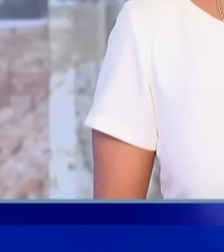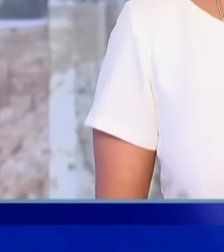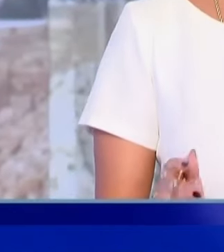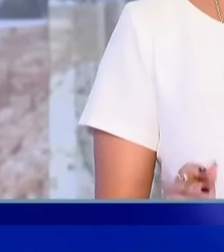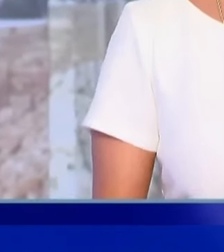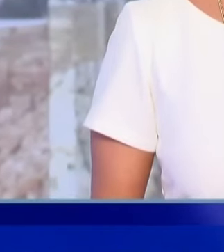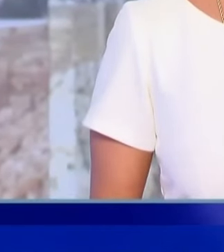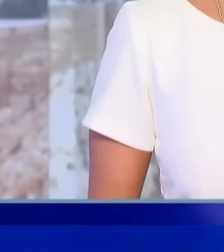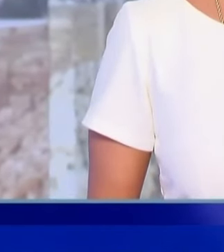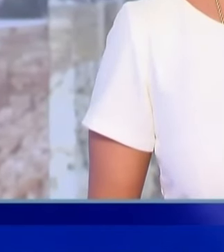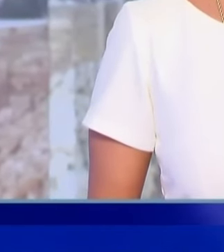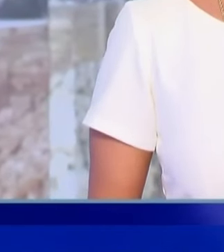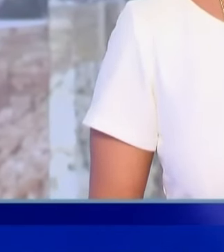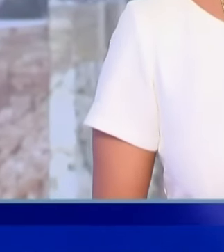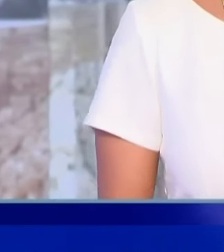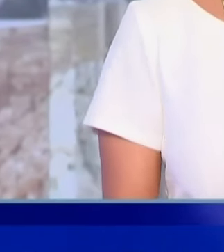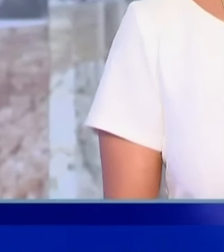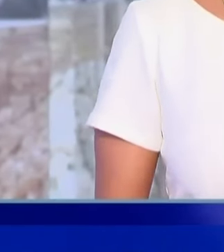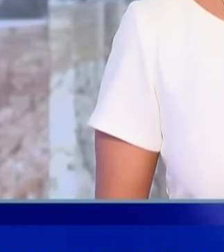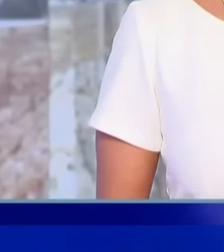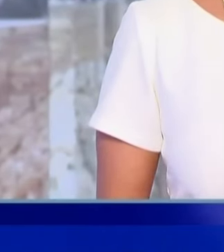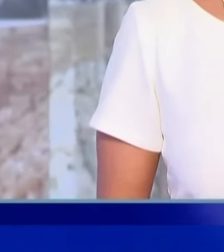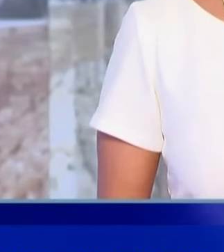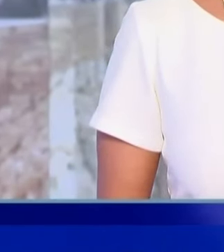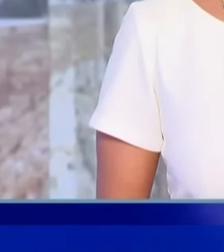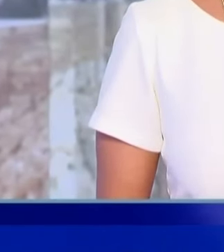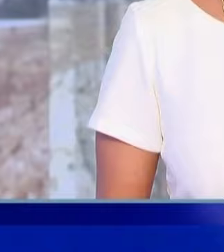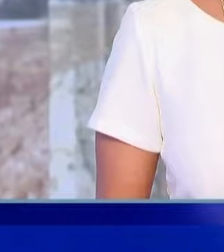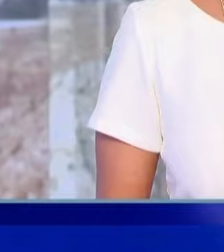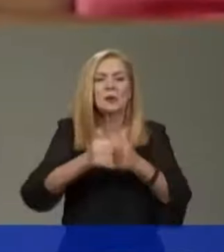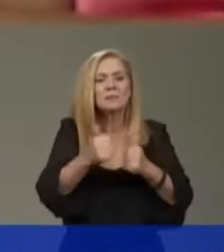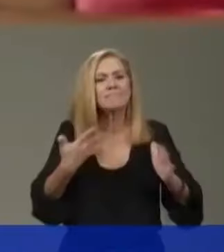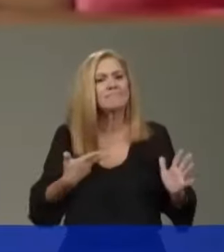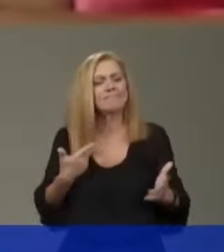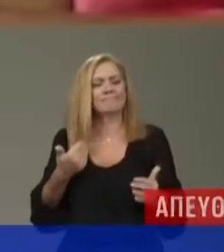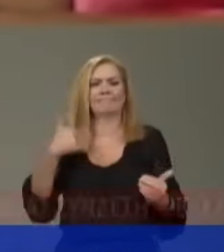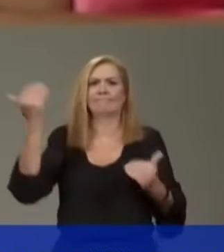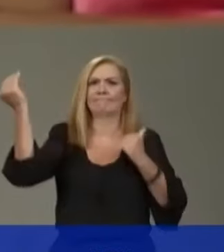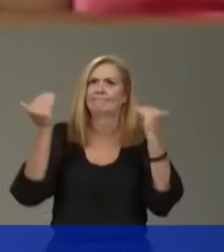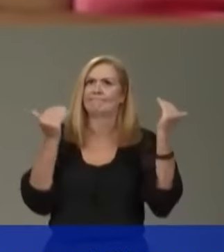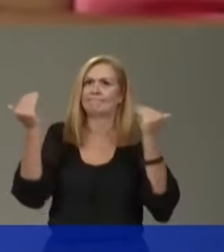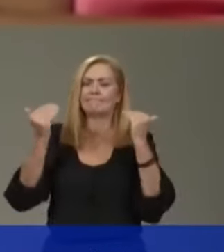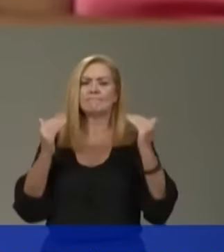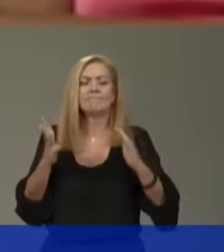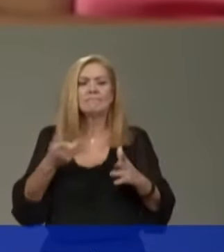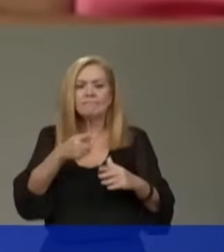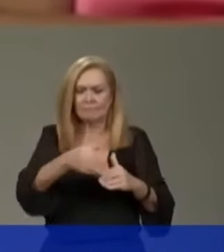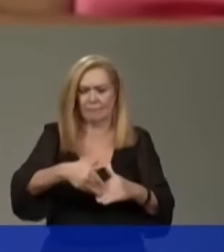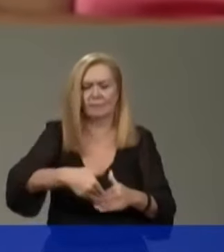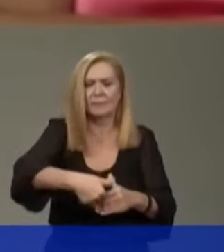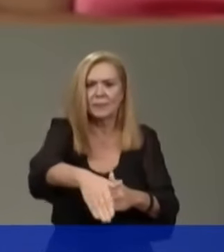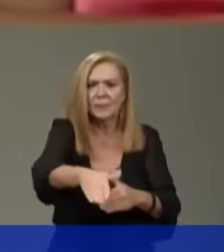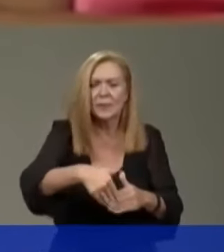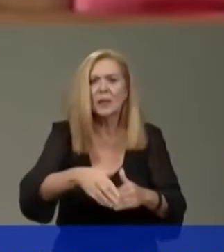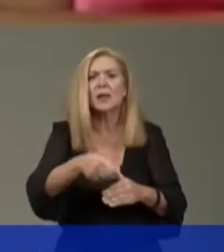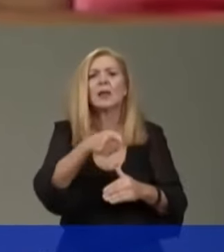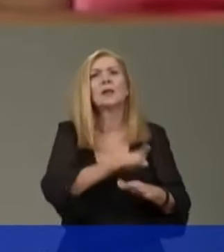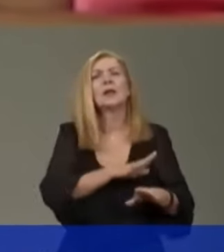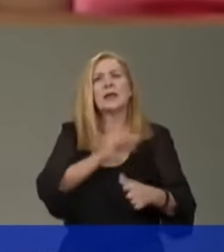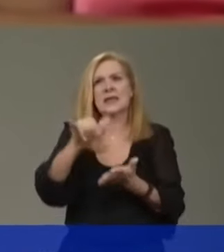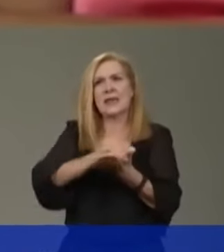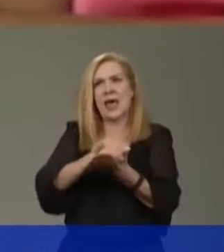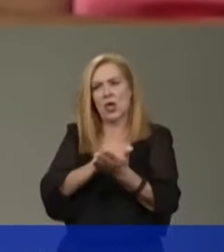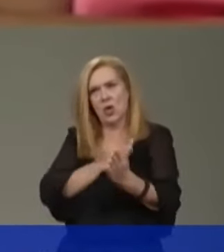ευχαριστήσω πολύ. Να ακούσουμε και την απάντησή του στο Action 24. Επειδή σε λίγες ημέρες βλέπετε, πηγαίνετε στη Νέα Υόρκη